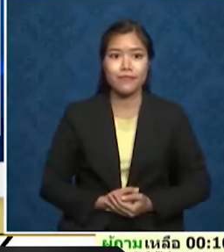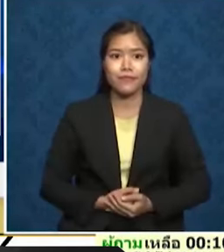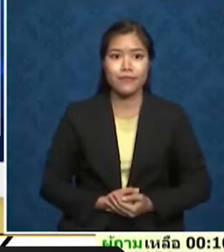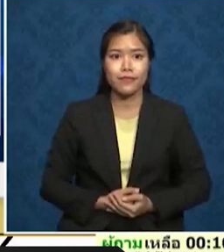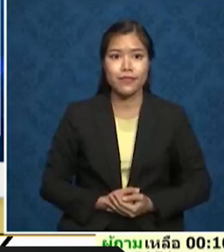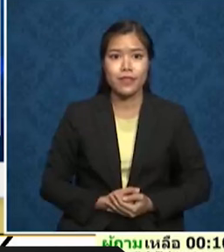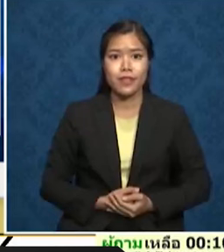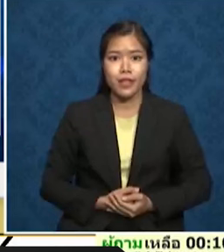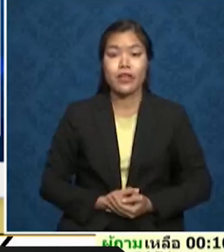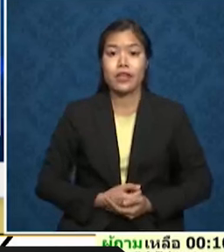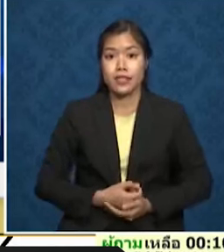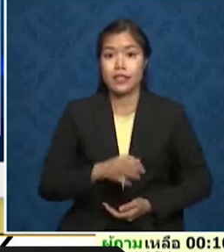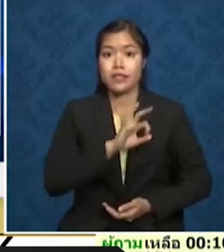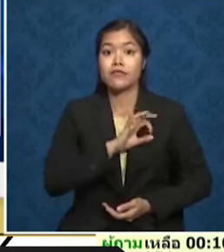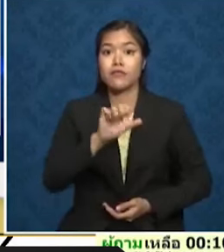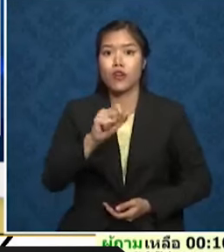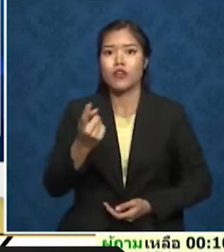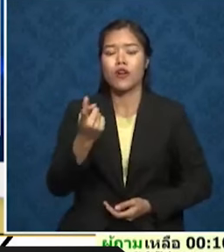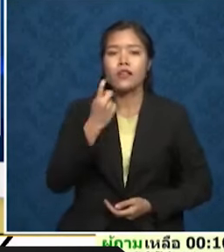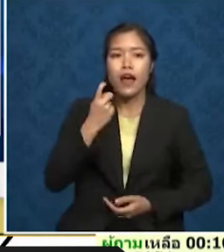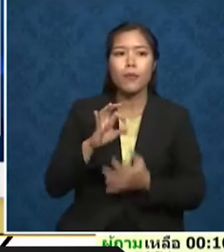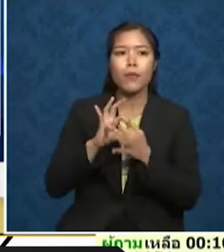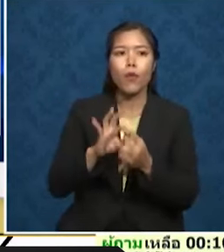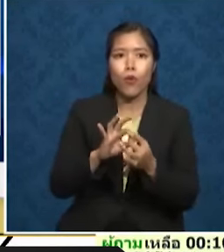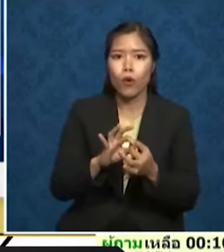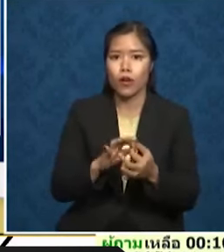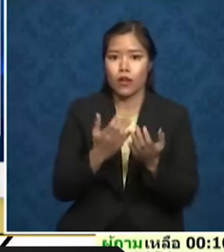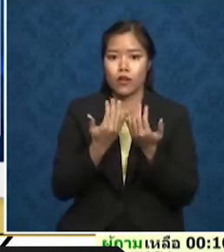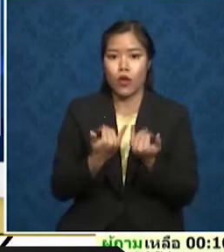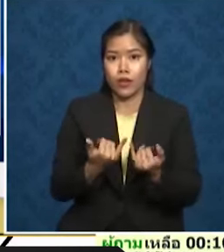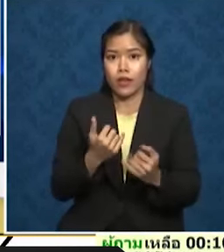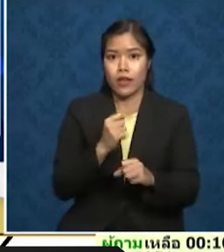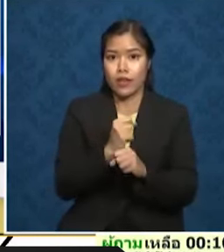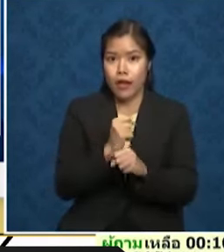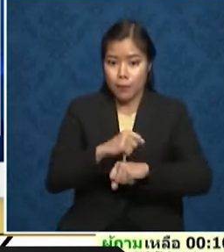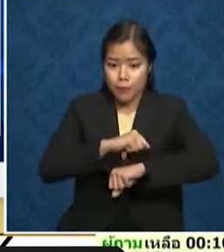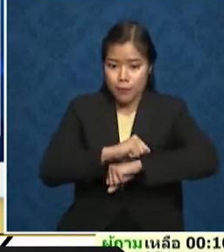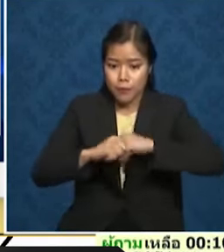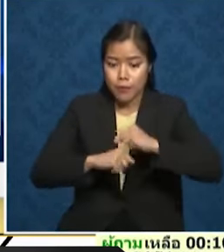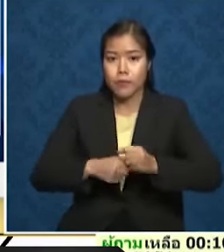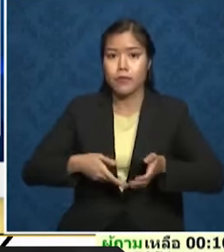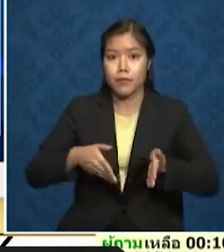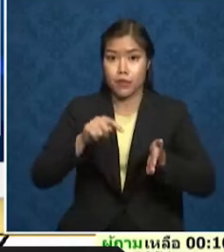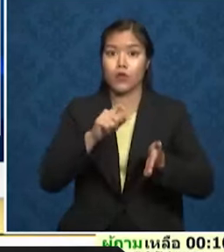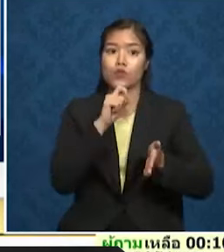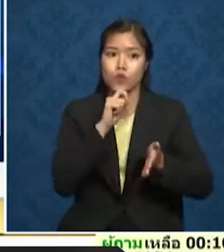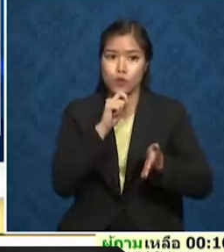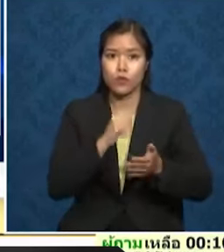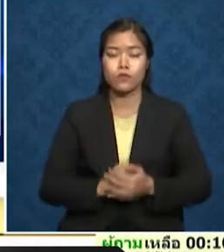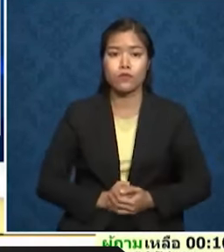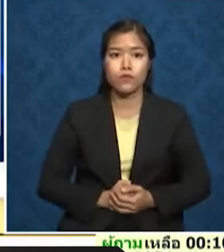ชิกได้มีความห่วงใยว่าในบางช่วงที่อยู่ในระหว่างงานก่อสร้างค่ะนะคะก็ดิฉัน